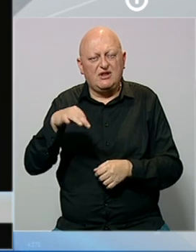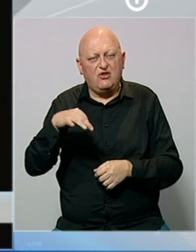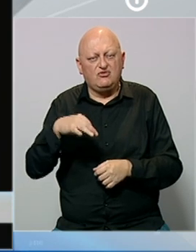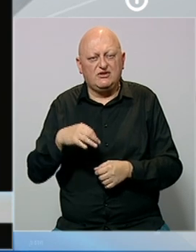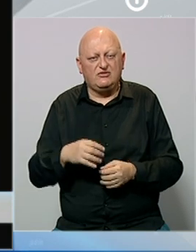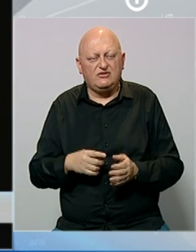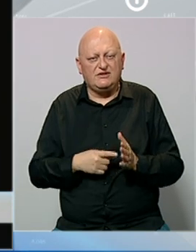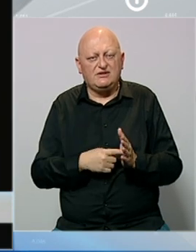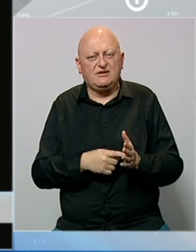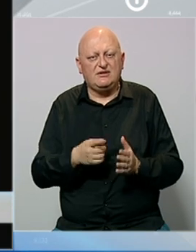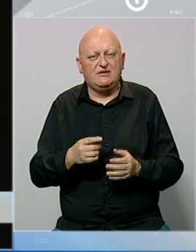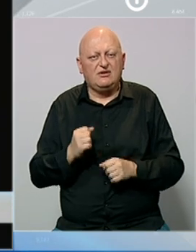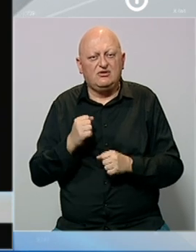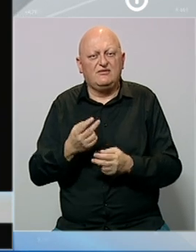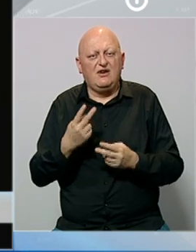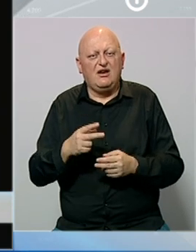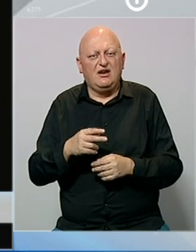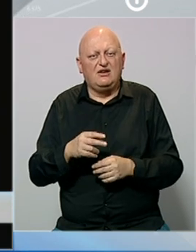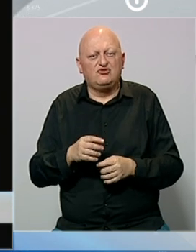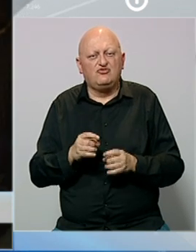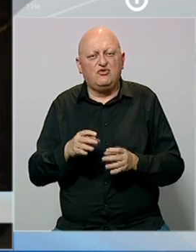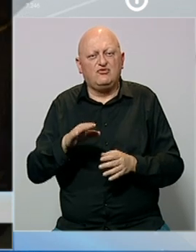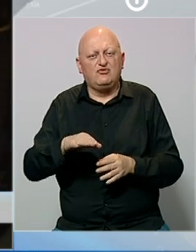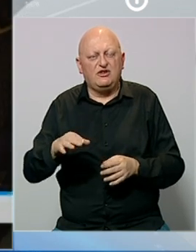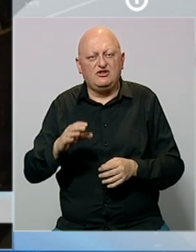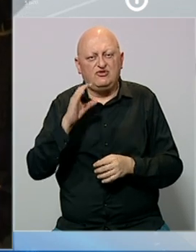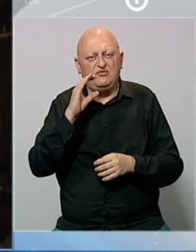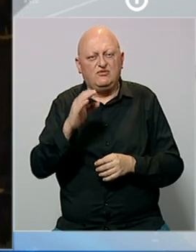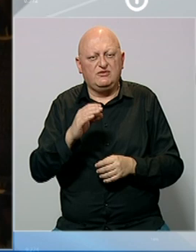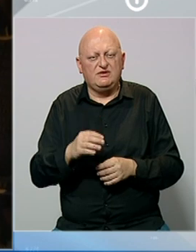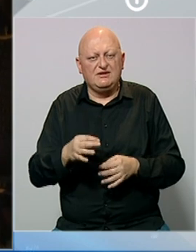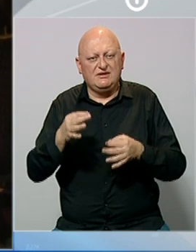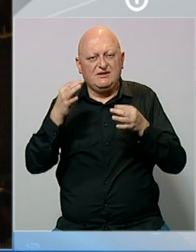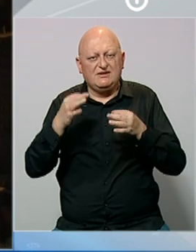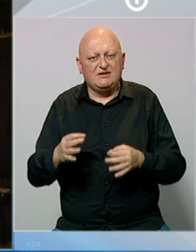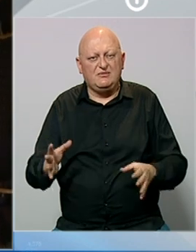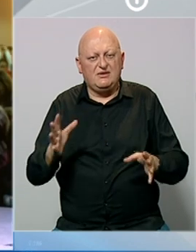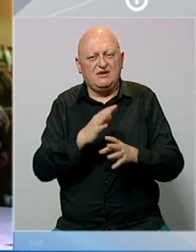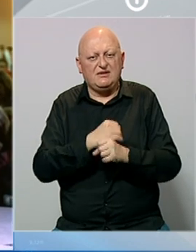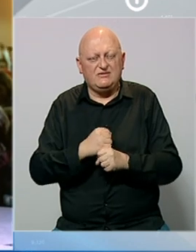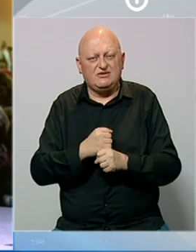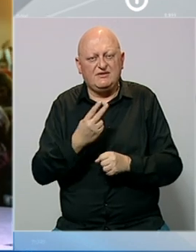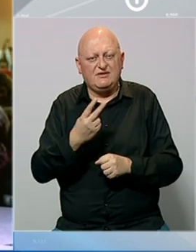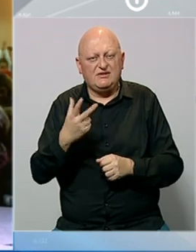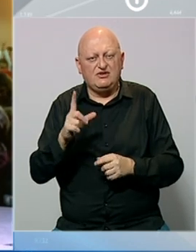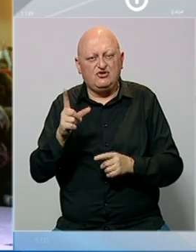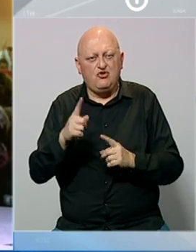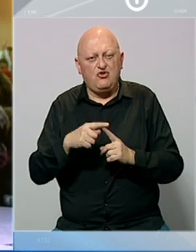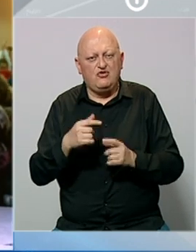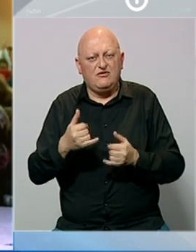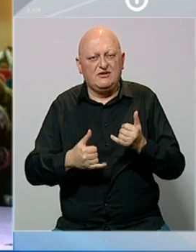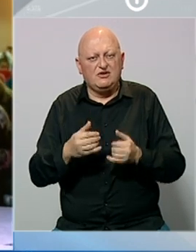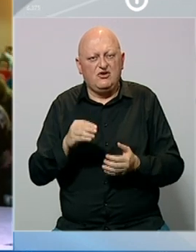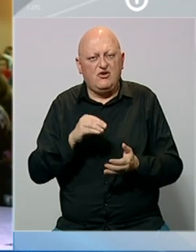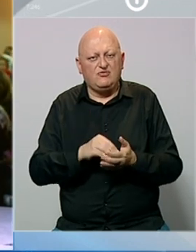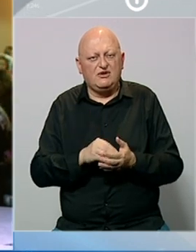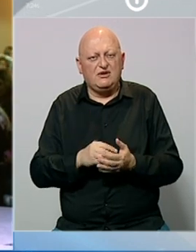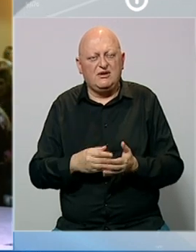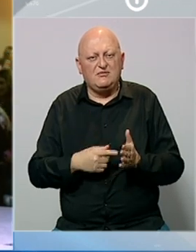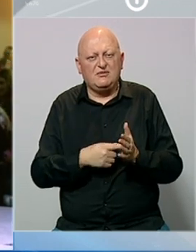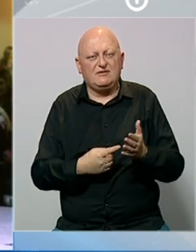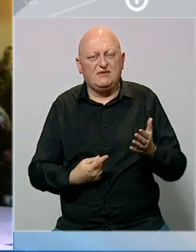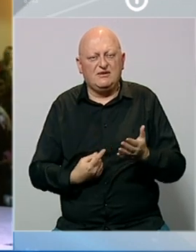na lutkarskoj sceni i da nosi važnu poruku dječjoj publici. Ceremonija zatvaranja 23. Lutfesta